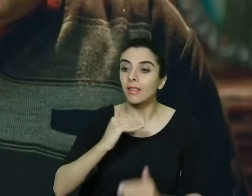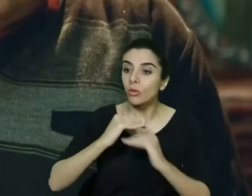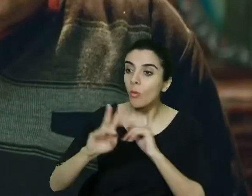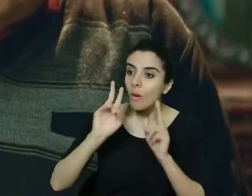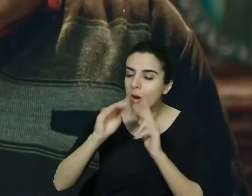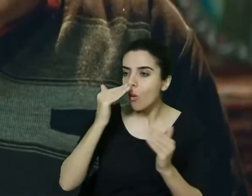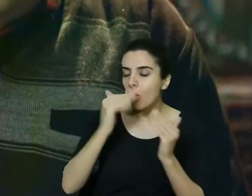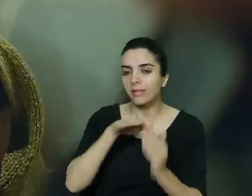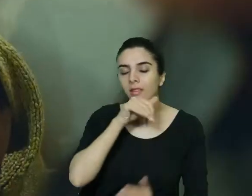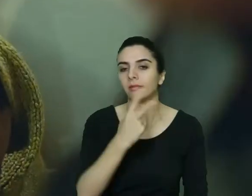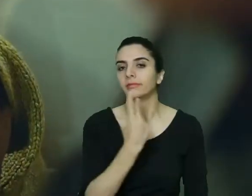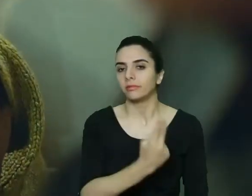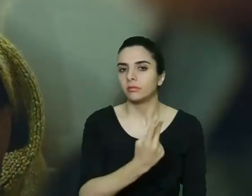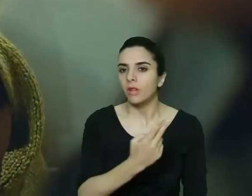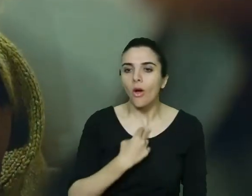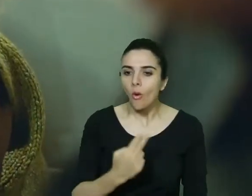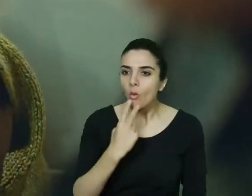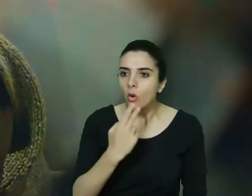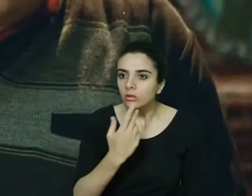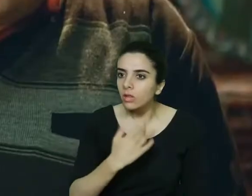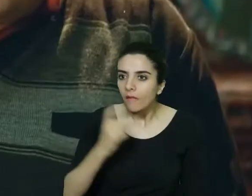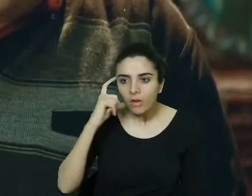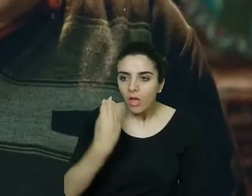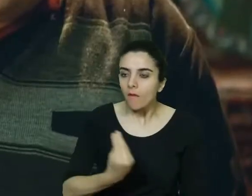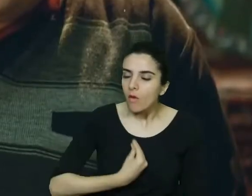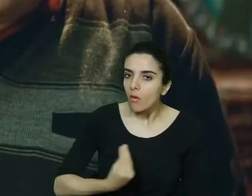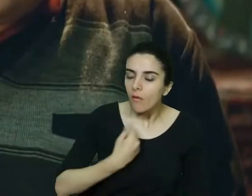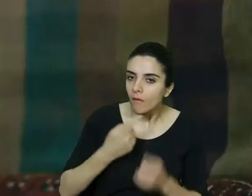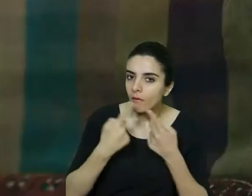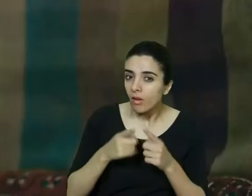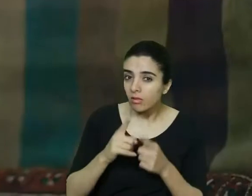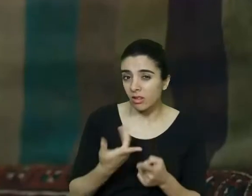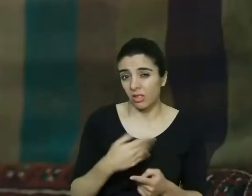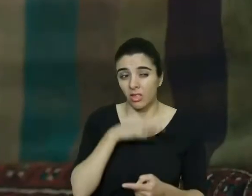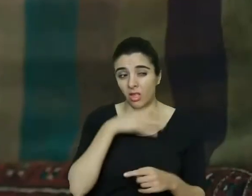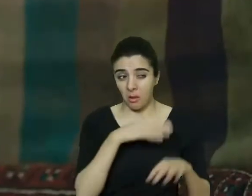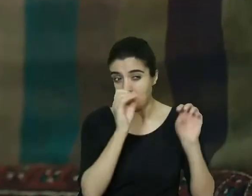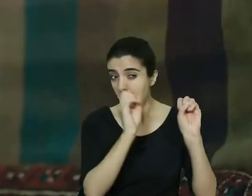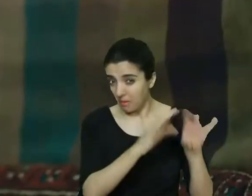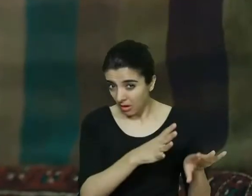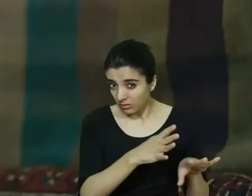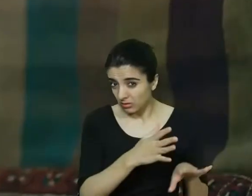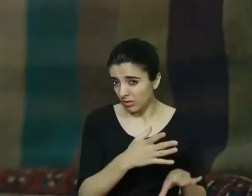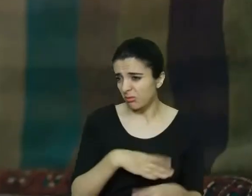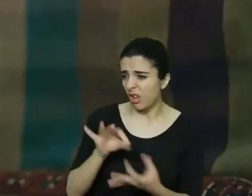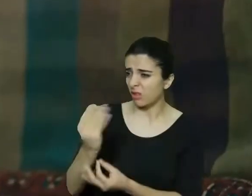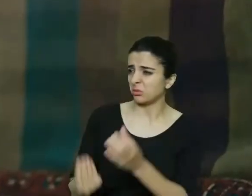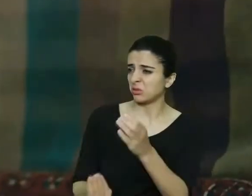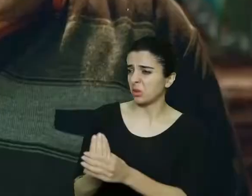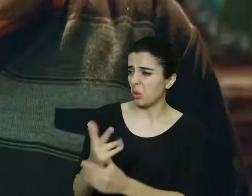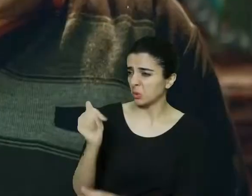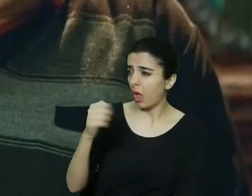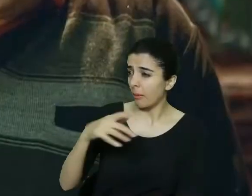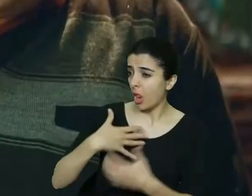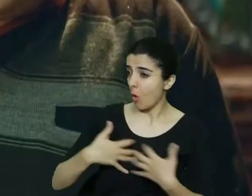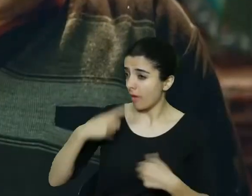dedesiydi. Her sözü ayrı bir hikmetti. Onu bırakacak da ne olduğu belirsiz elin üç günlük